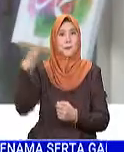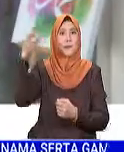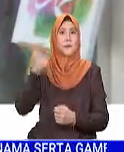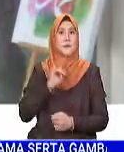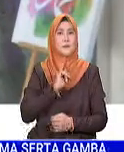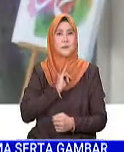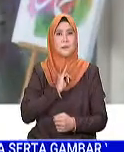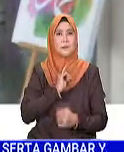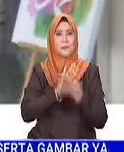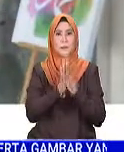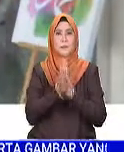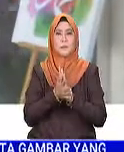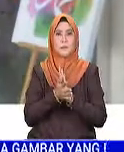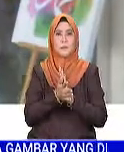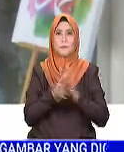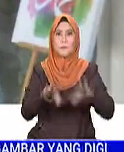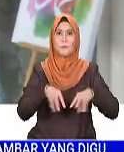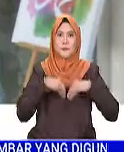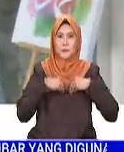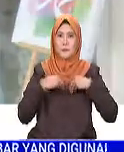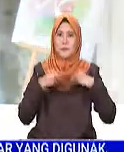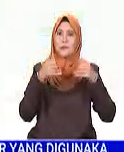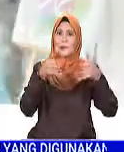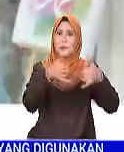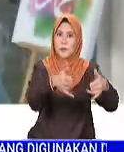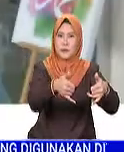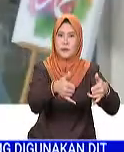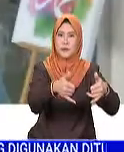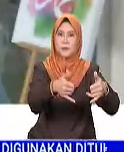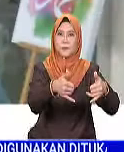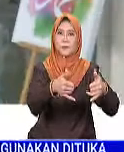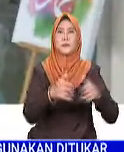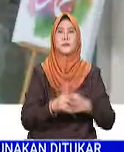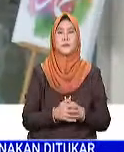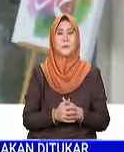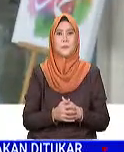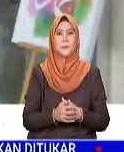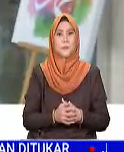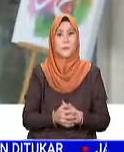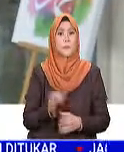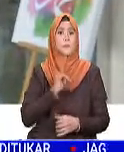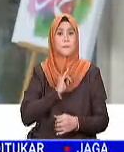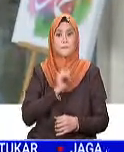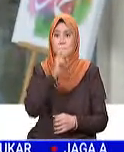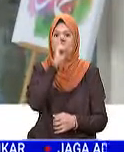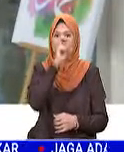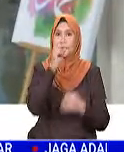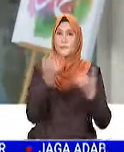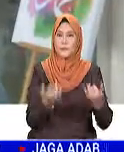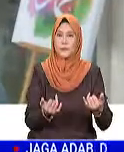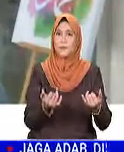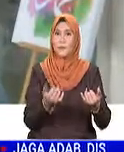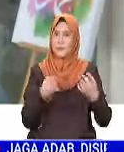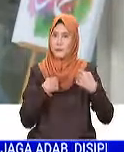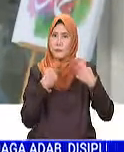sebagai penerima anugerah pada hari ini. Saya ingin tegaskan bahawa pencapaian saya